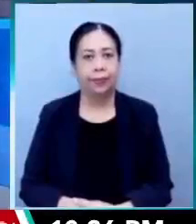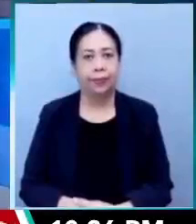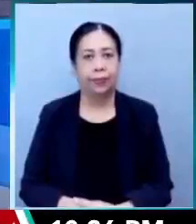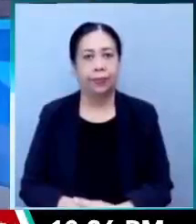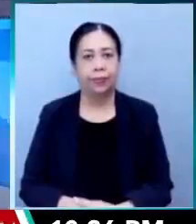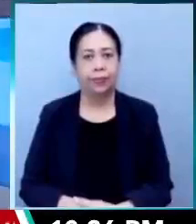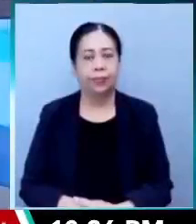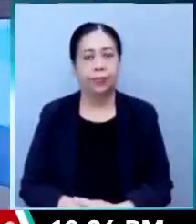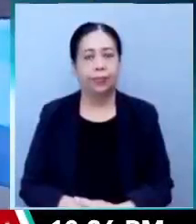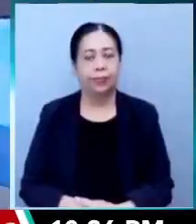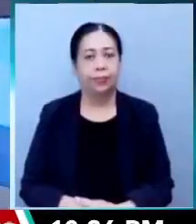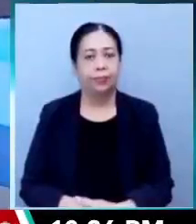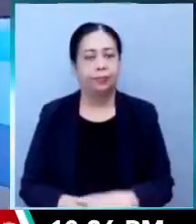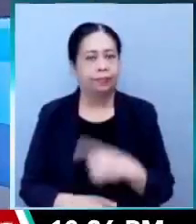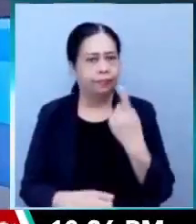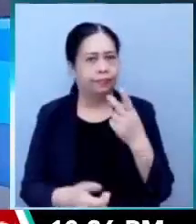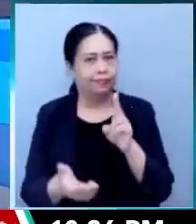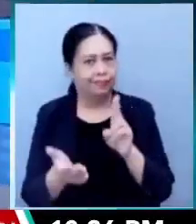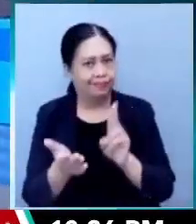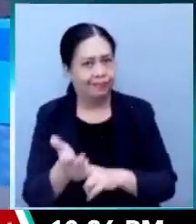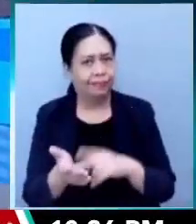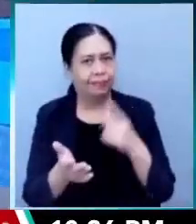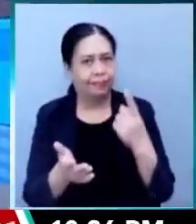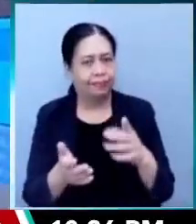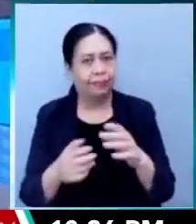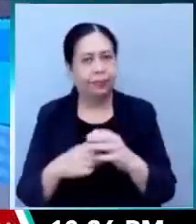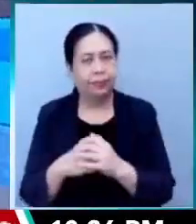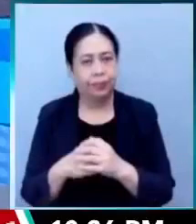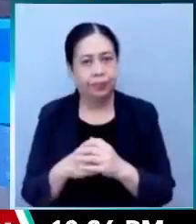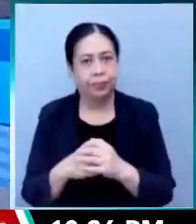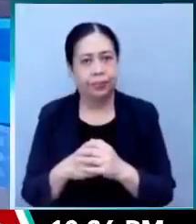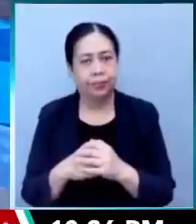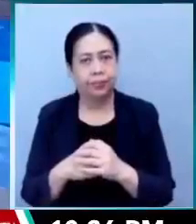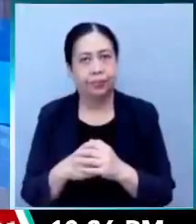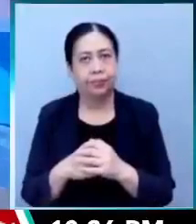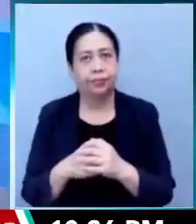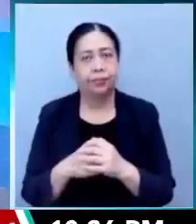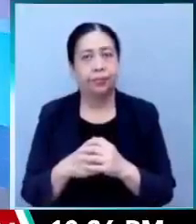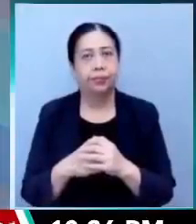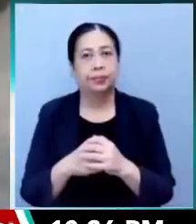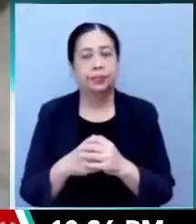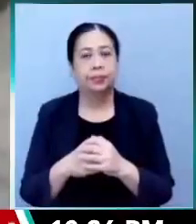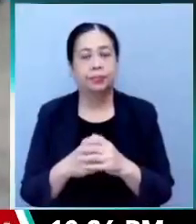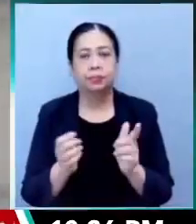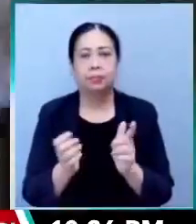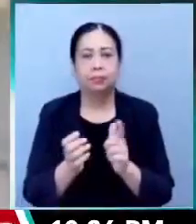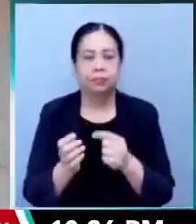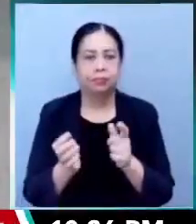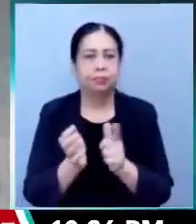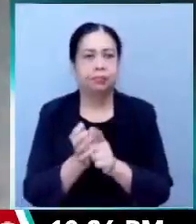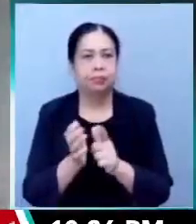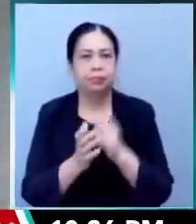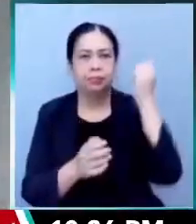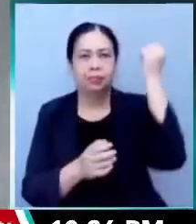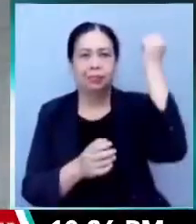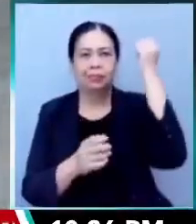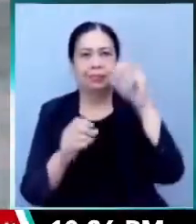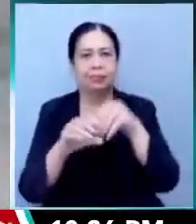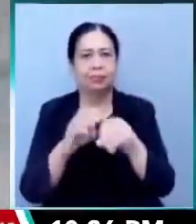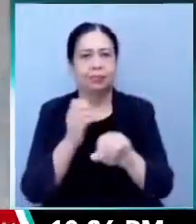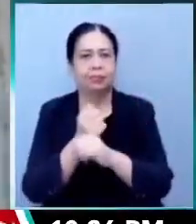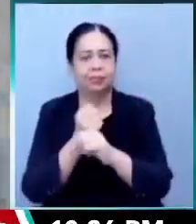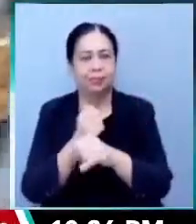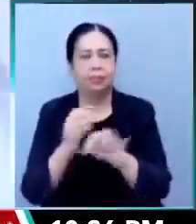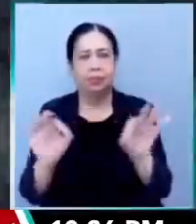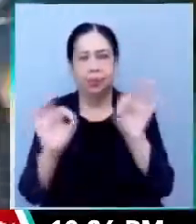Pirma na lang ng mayor ang inihintay para may pagbawal ang pagsabit sa jeep sa Maynila. Layon daw nito ang pangalagaan ng kaligtasan ng mga pasahero,